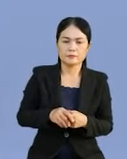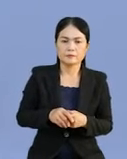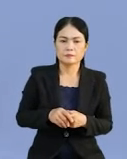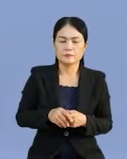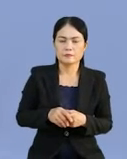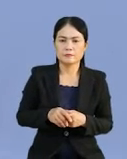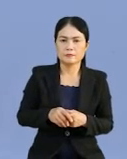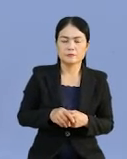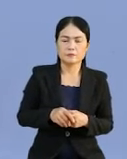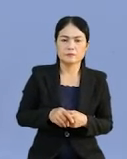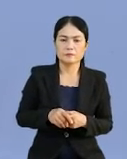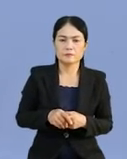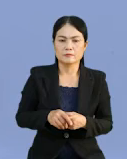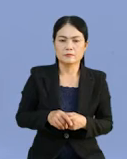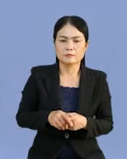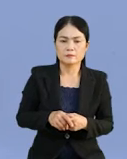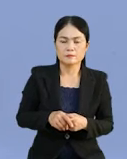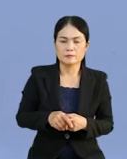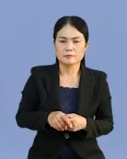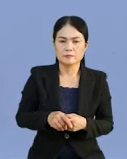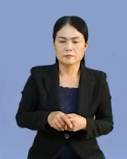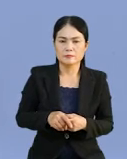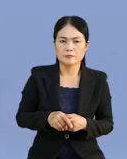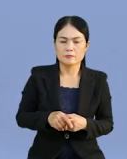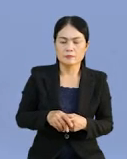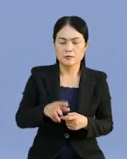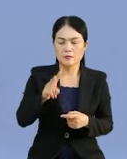Pi poan. Pram pi.